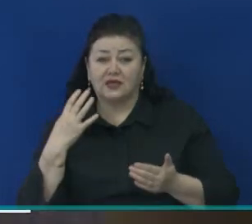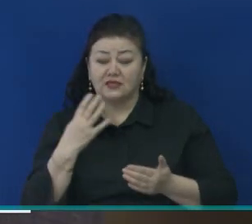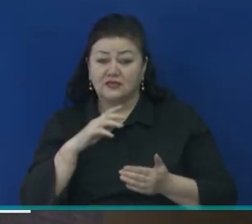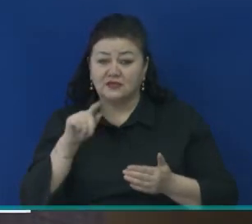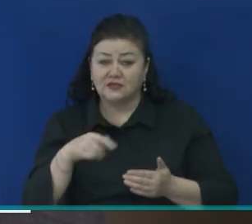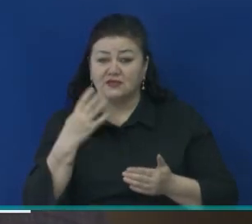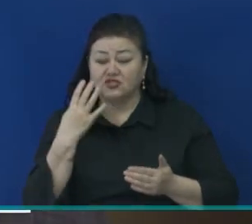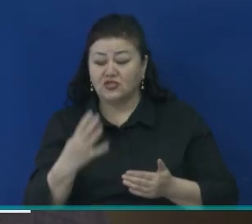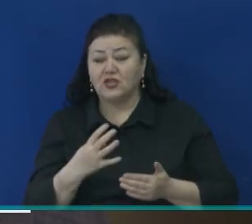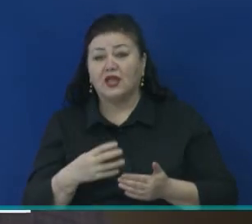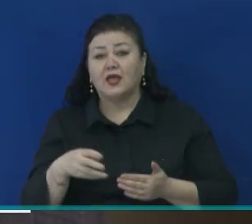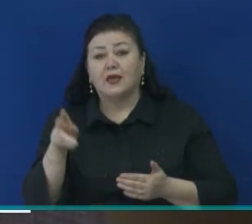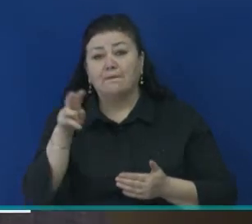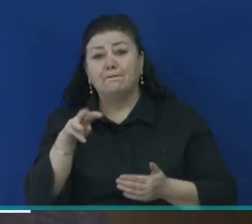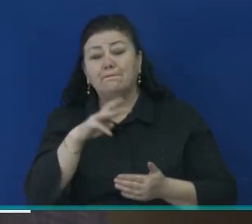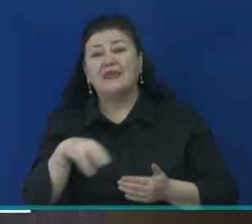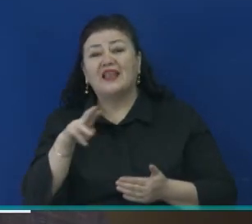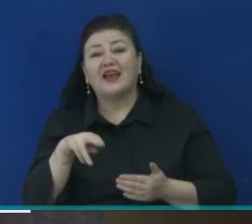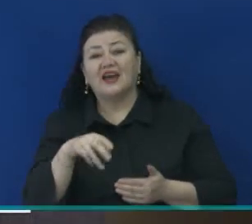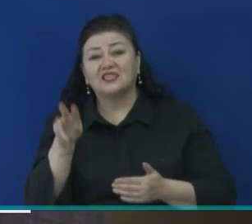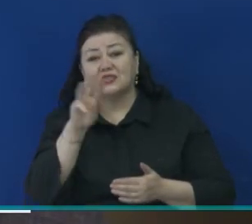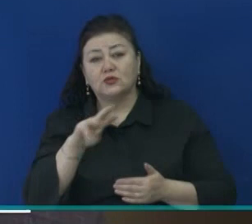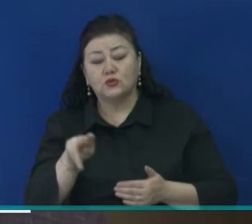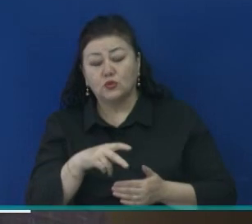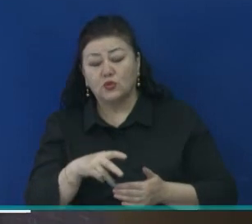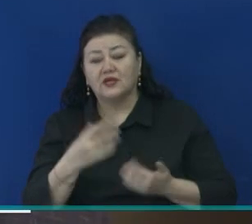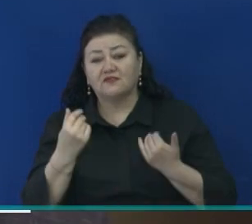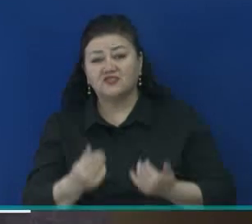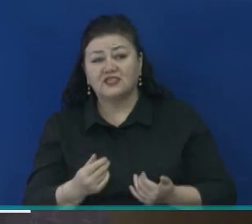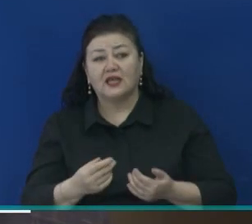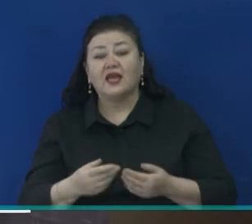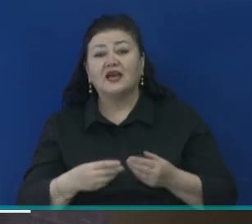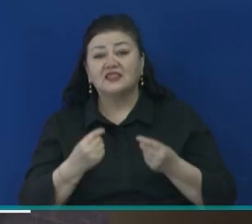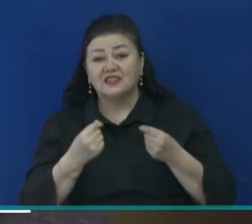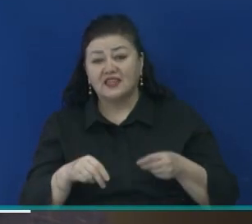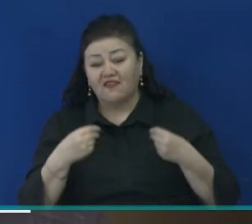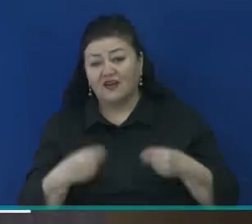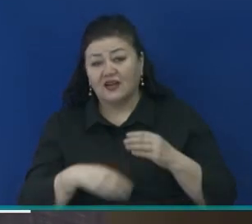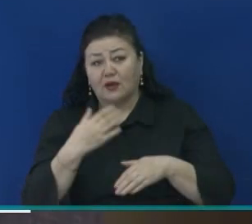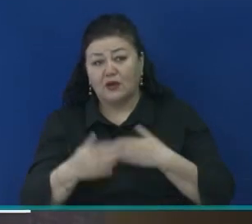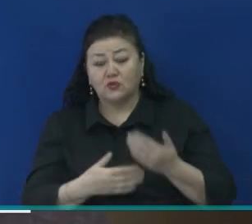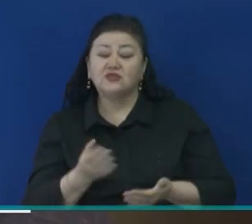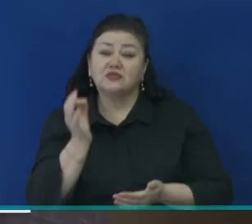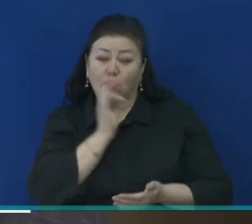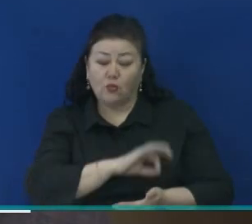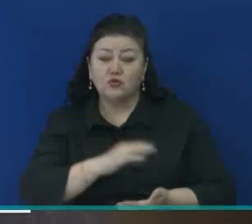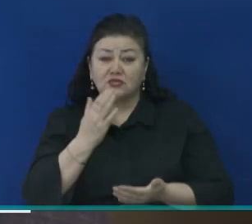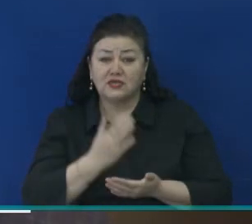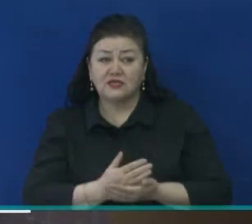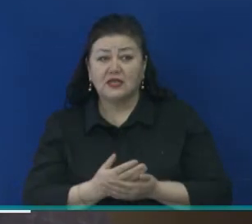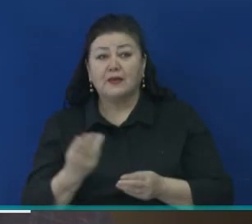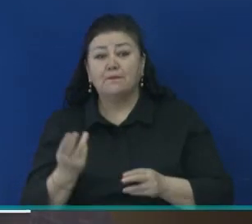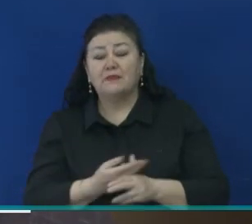Сондықтан осы экономика, алтын мемлекеттің экономикасын біздің елге пайдалану үрдісінде осы